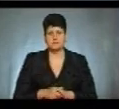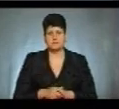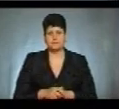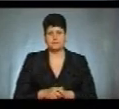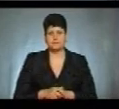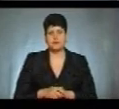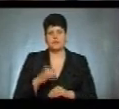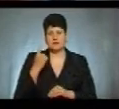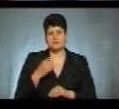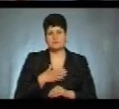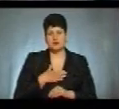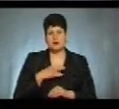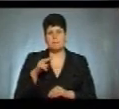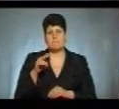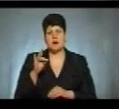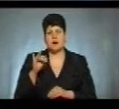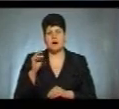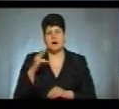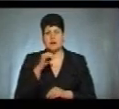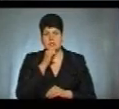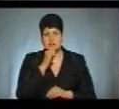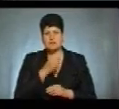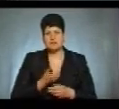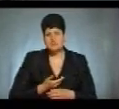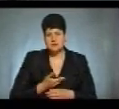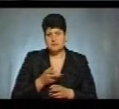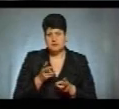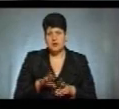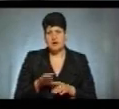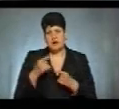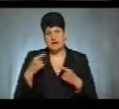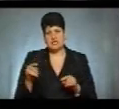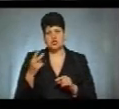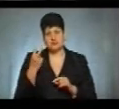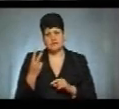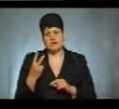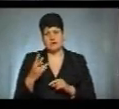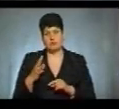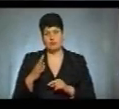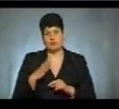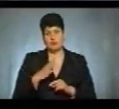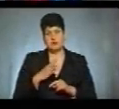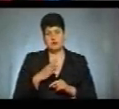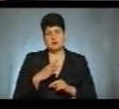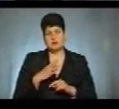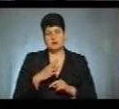Один із моїх прадідів пережив, а інші два були в УПА,